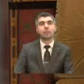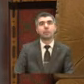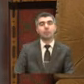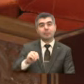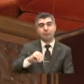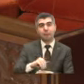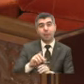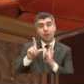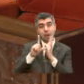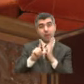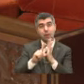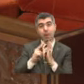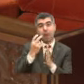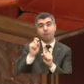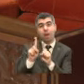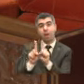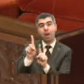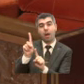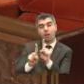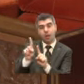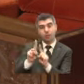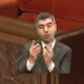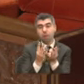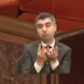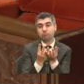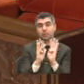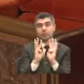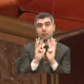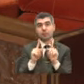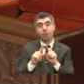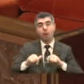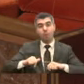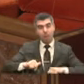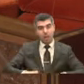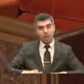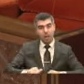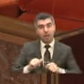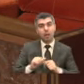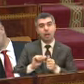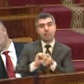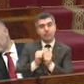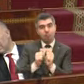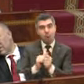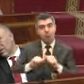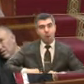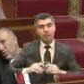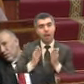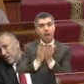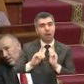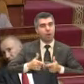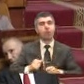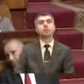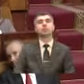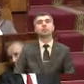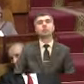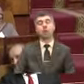سنة 2011 حتى على إحداث لجنة مختلطة بين وزارة التربية الوطنية ووزارة الشباب والرياضة. لذا نسائلكم